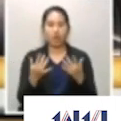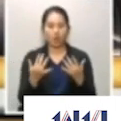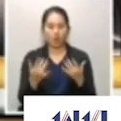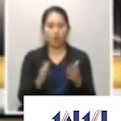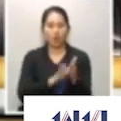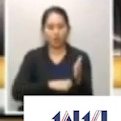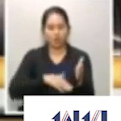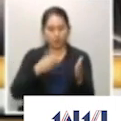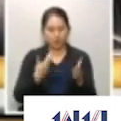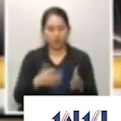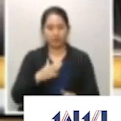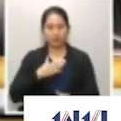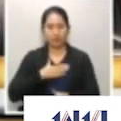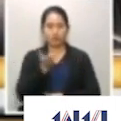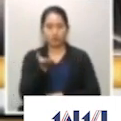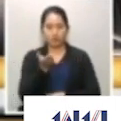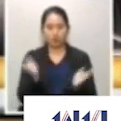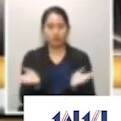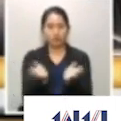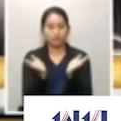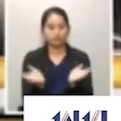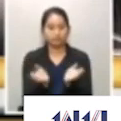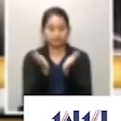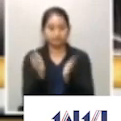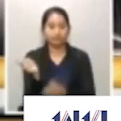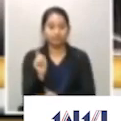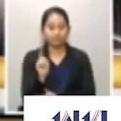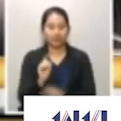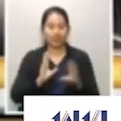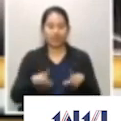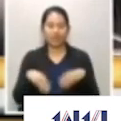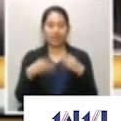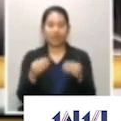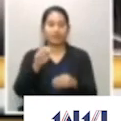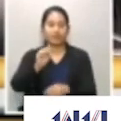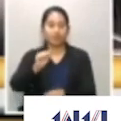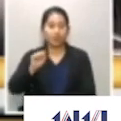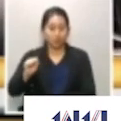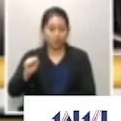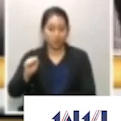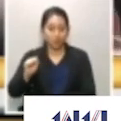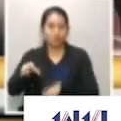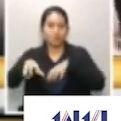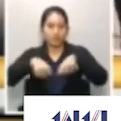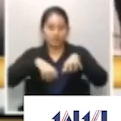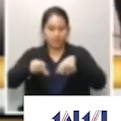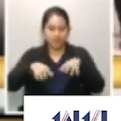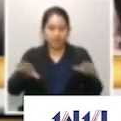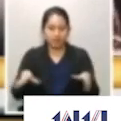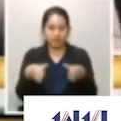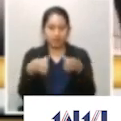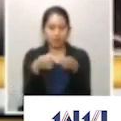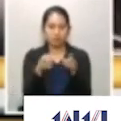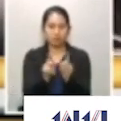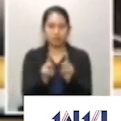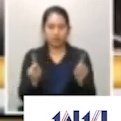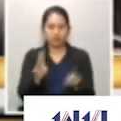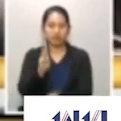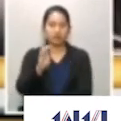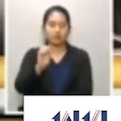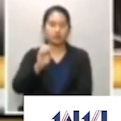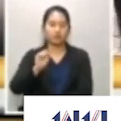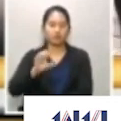ดิฉันขอสนับสนุนยติเรื่องขอให้สภาผู้แทนราษฎรตั้งคณะกรรมการวิสามัญเ